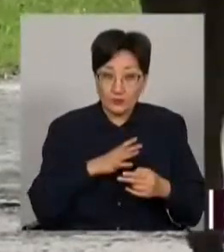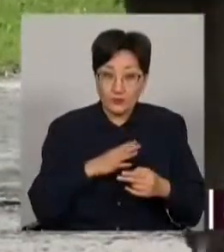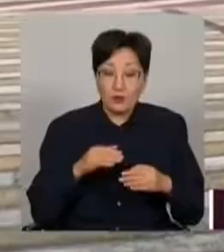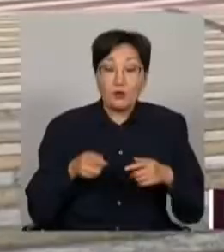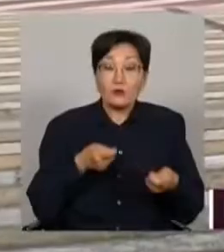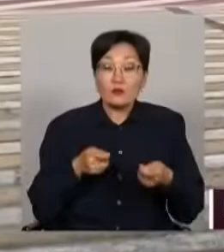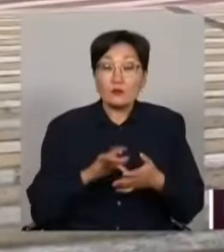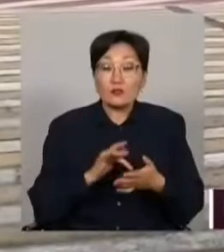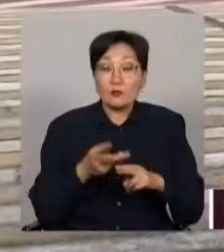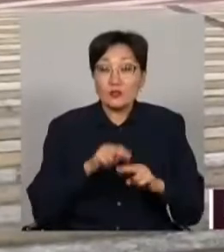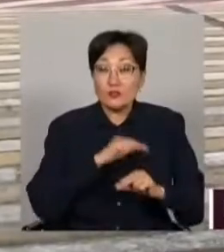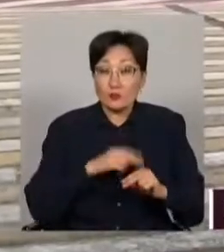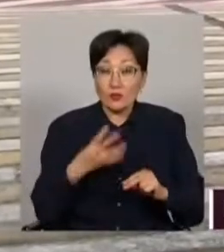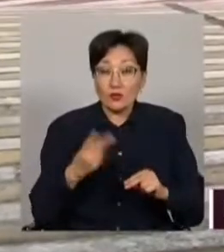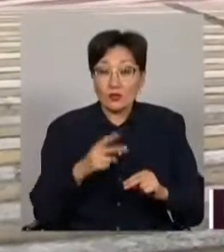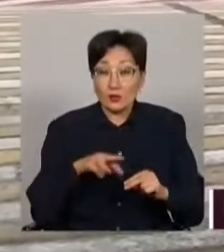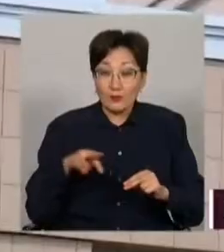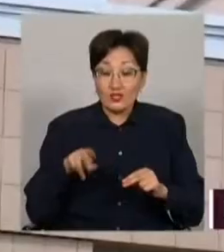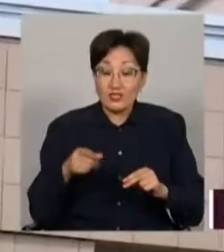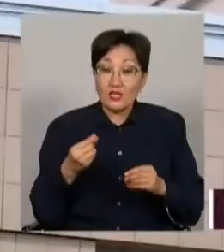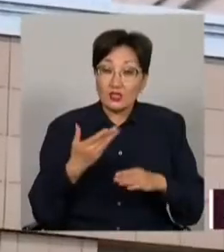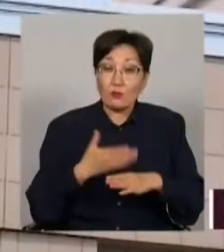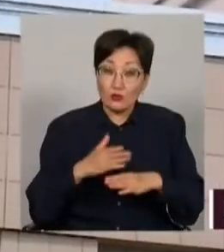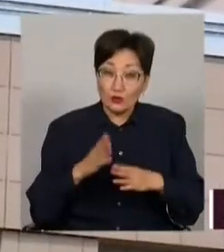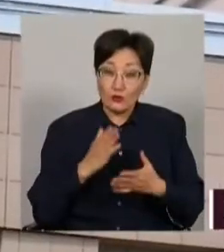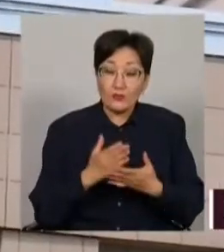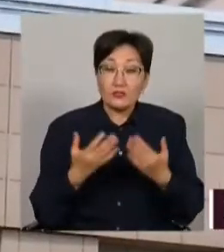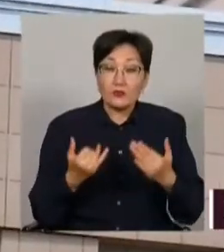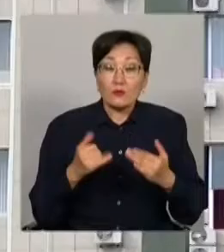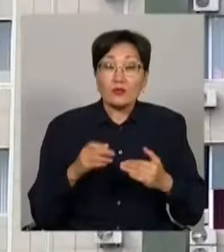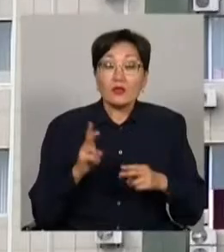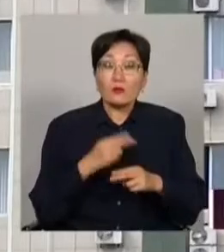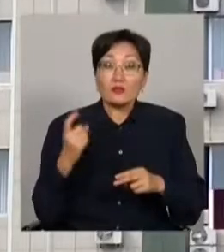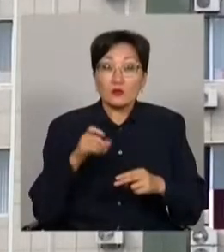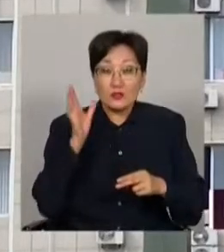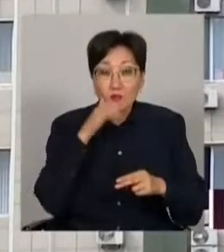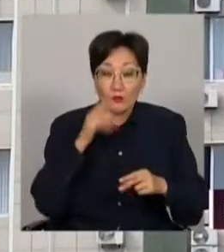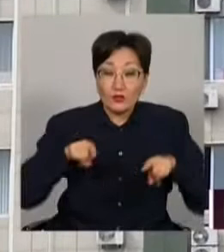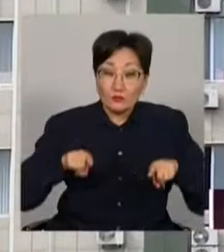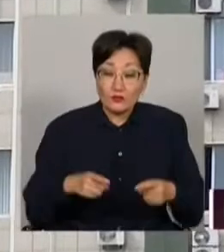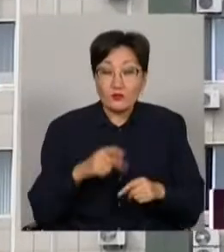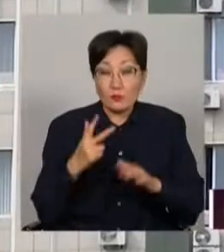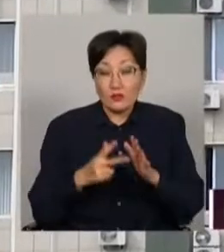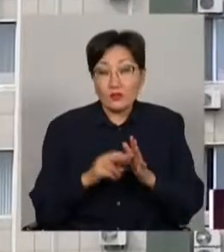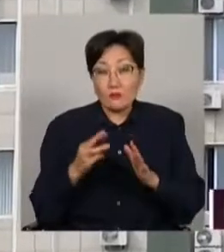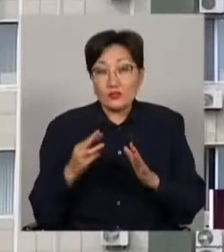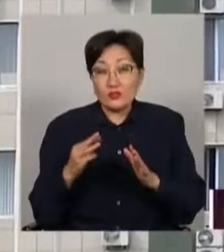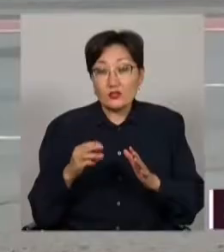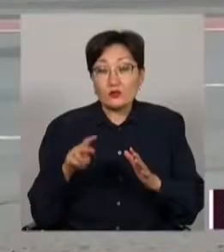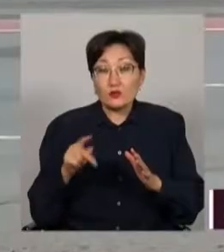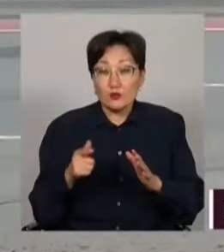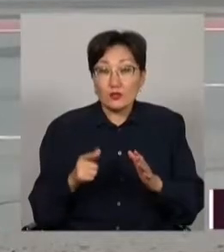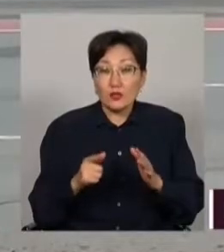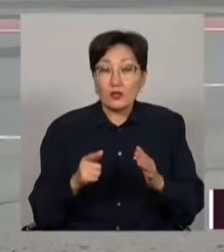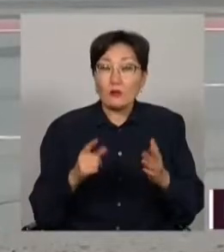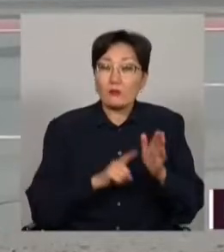Жергілікті бюджеттен бұл жұмыстарға 42 миллион теңге бөлініп те қойған. Енді иесі жануарларды аулауға тек 18 шілдеден бастап қана кірісе